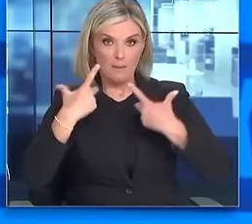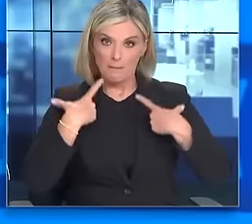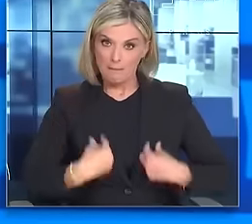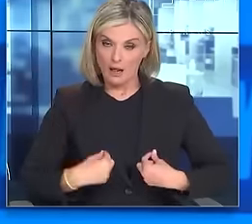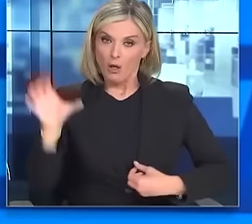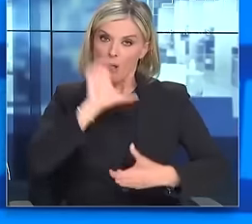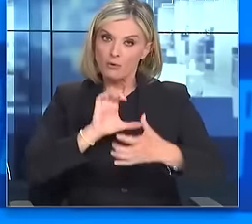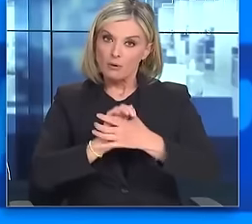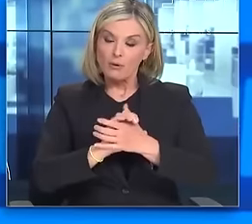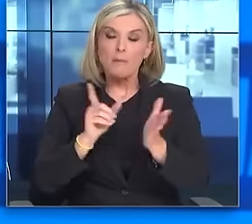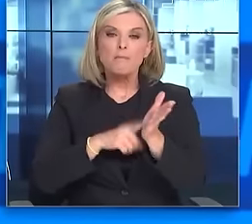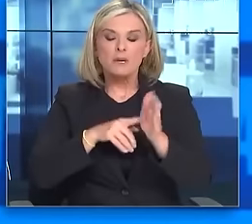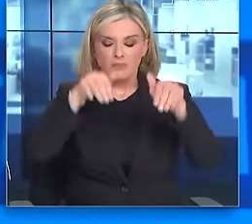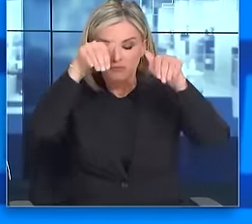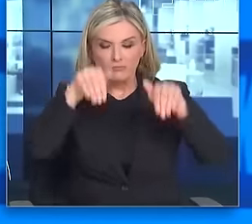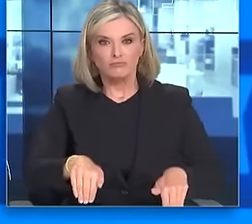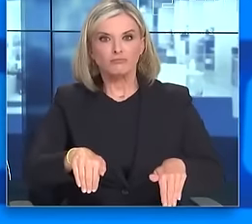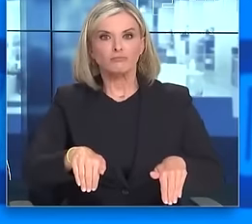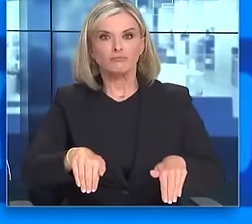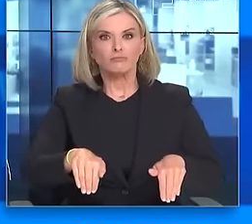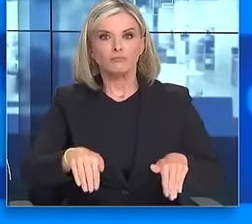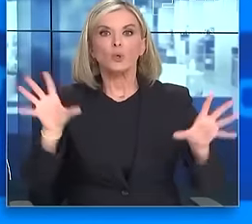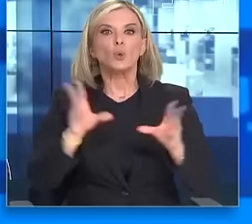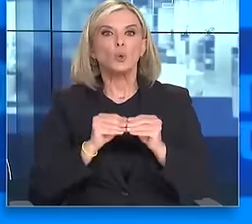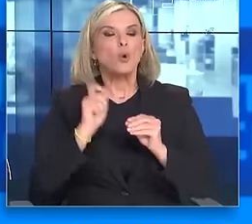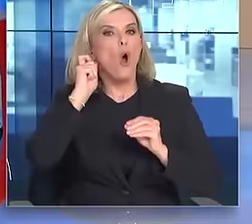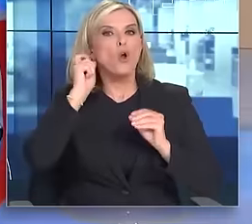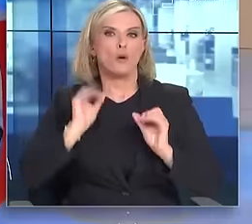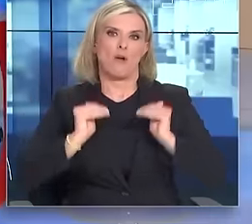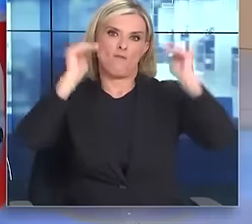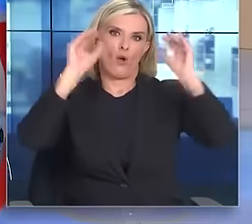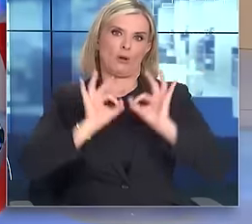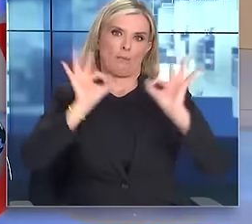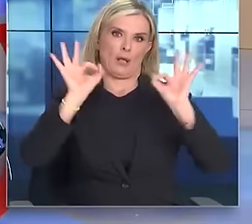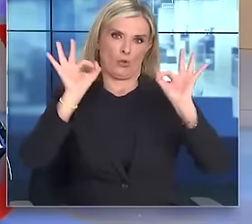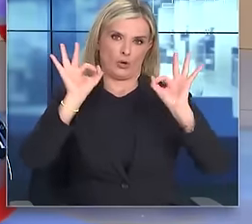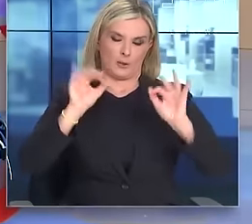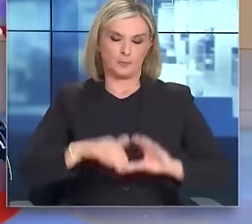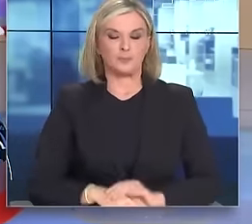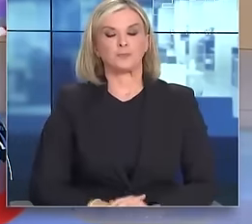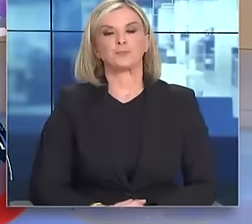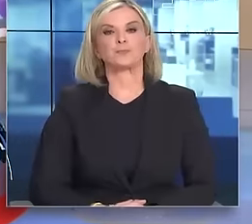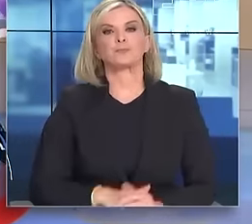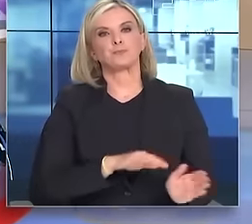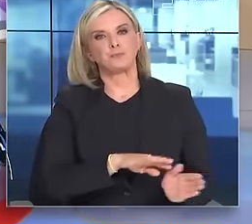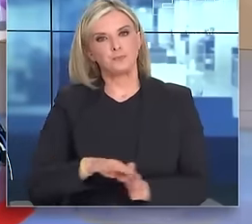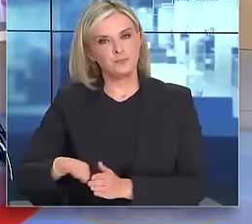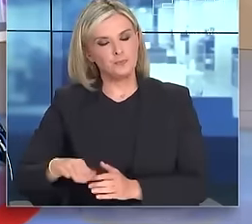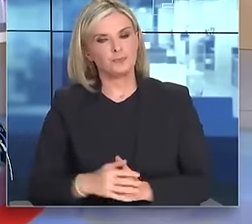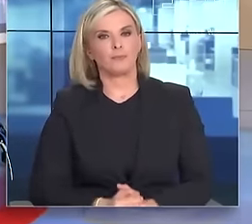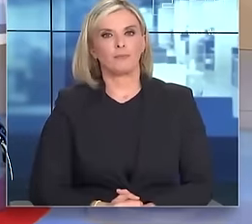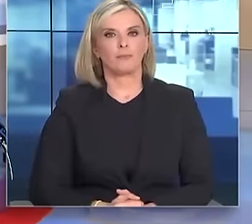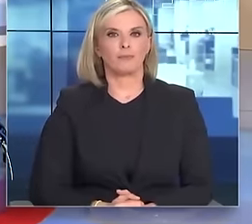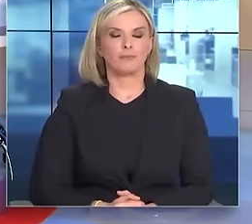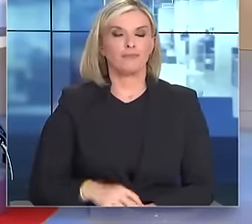συμμόρφωση με την Συμφωνία των Πρεσπών στο ζήτημα του ονόματος. Λοιπόν, επειδή σας άκουσα χθες και μου προκάλεσε ενδιαφέρον και ενδιαφέρει